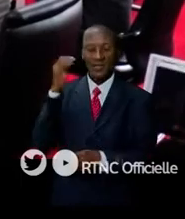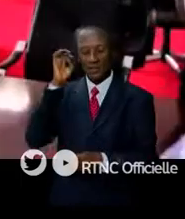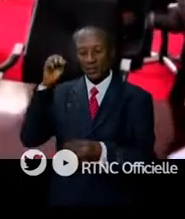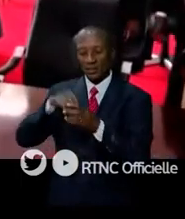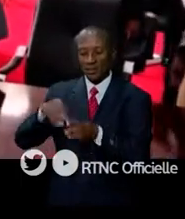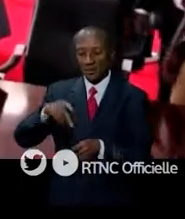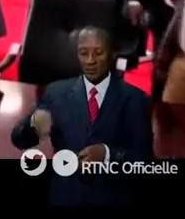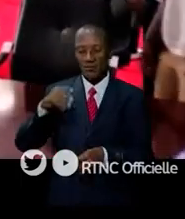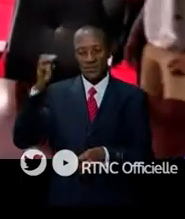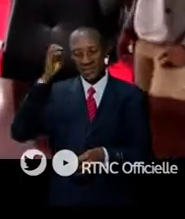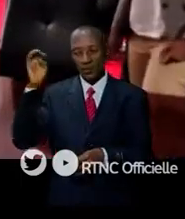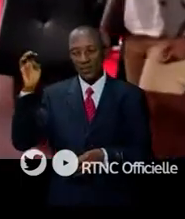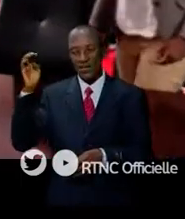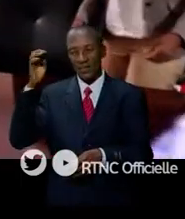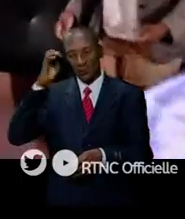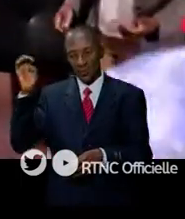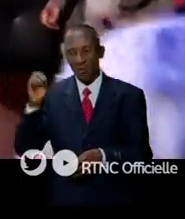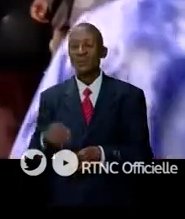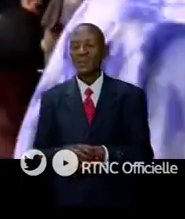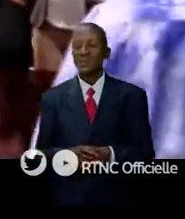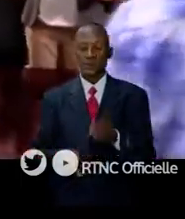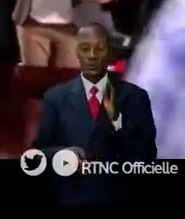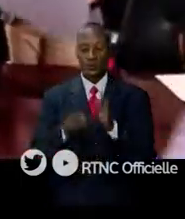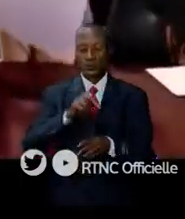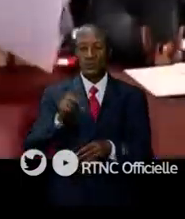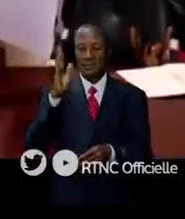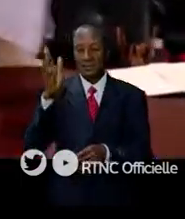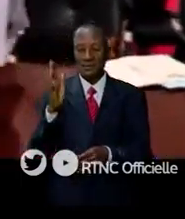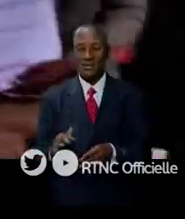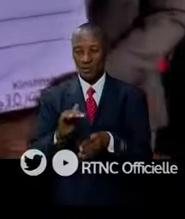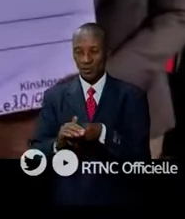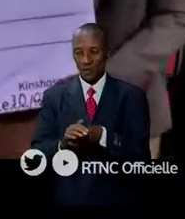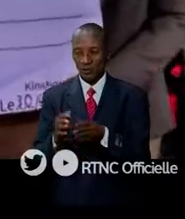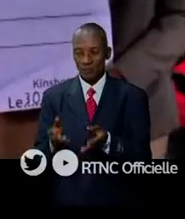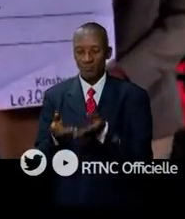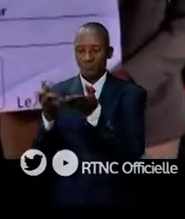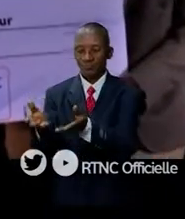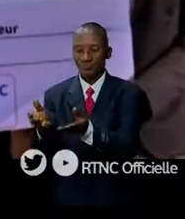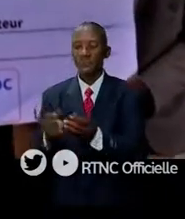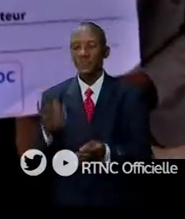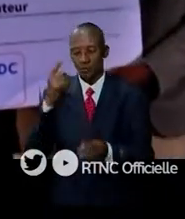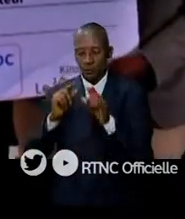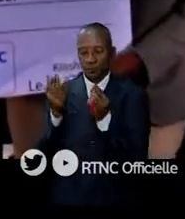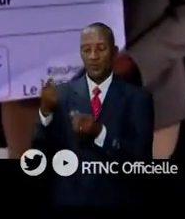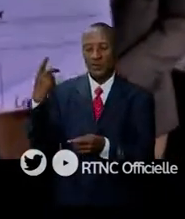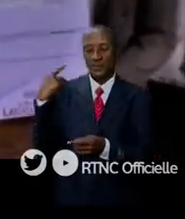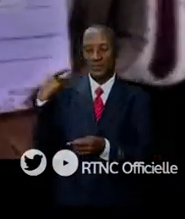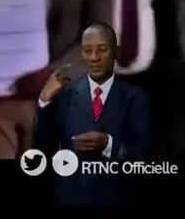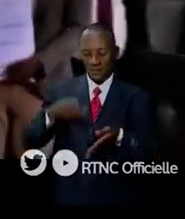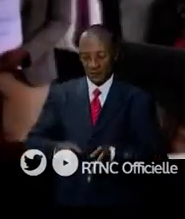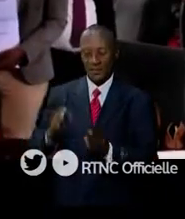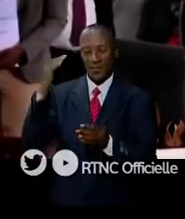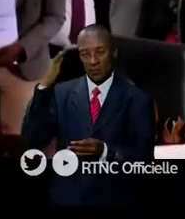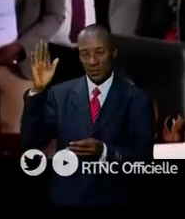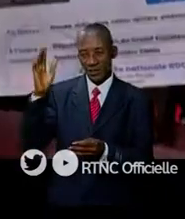Jeudi 30 juillet 2020, un chèque de 12 500 dollars américains vient d'être remis au caucus des députés nationaux de l'Équateur par